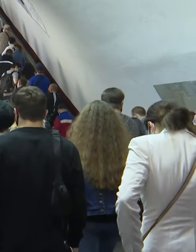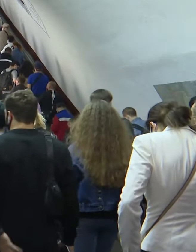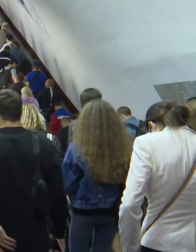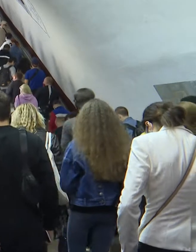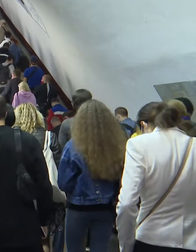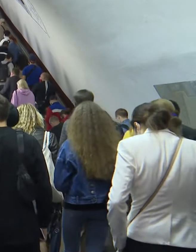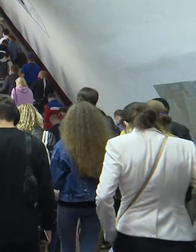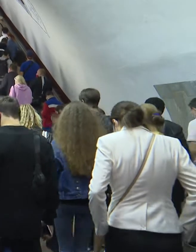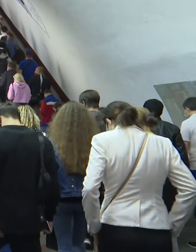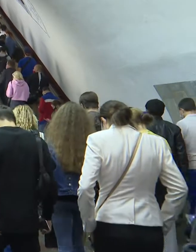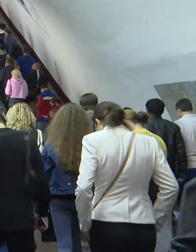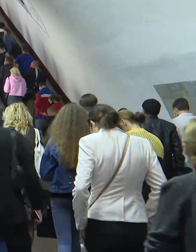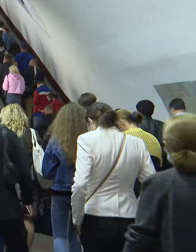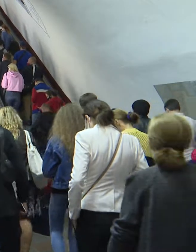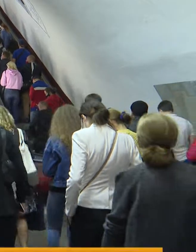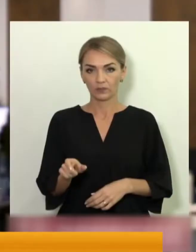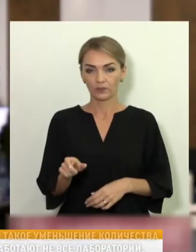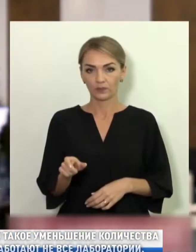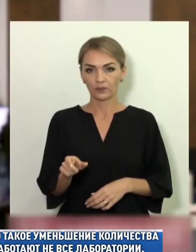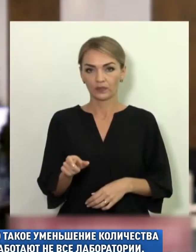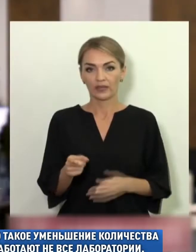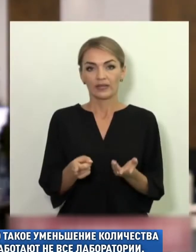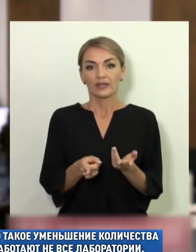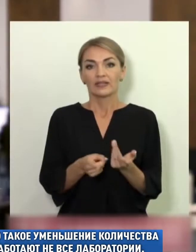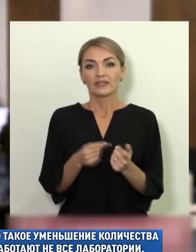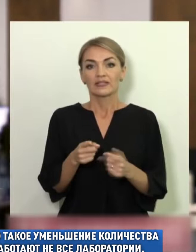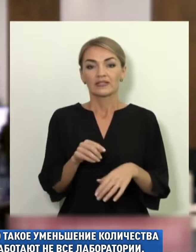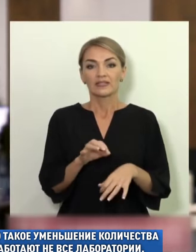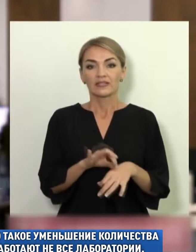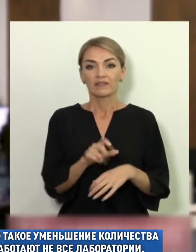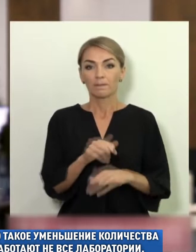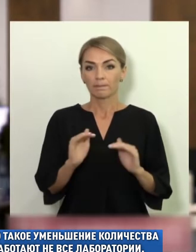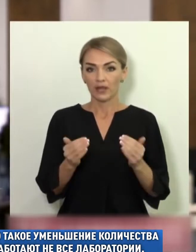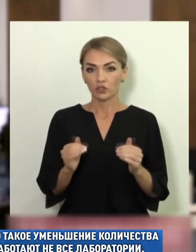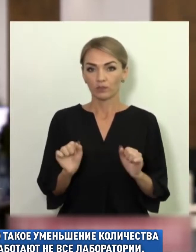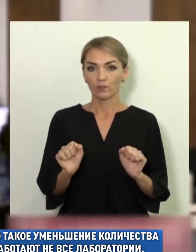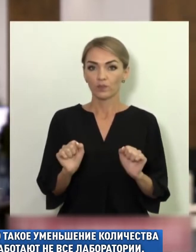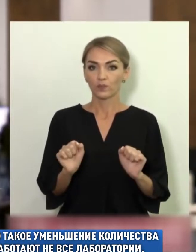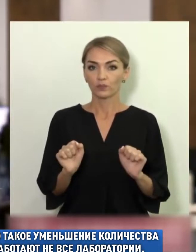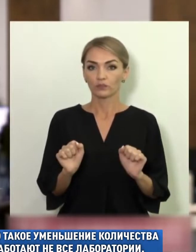станет меньше, не верит и мэр столицы. Цифры трошки меньше. И можно